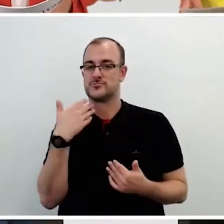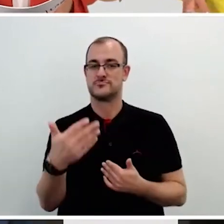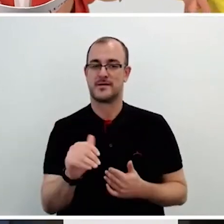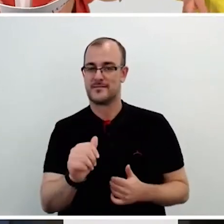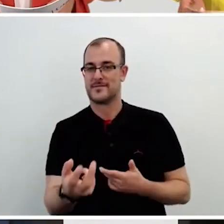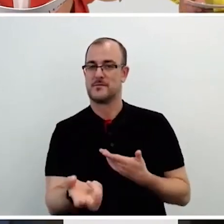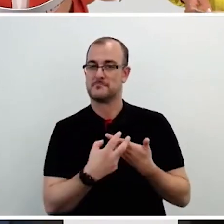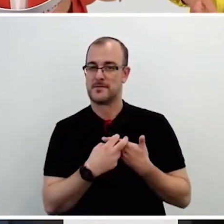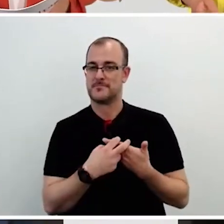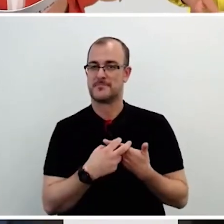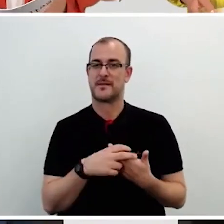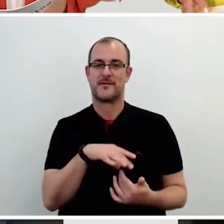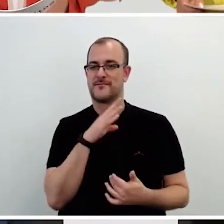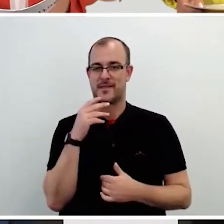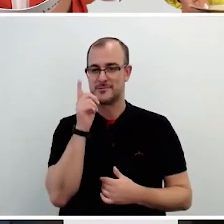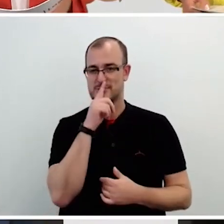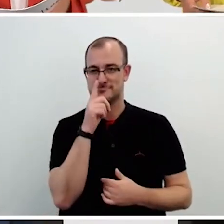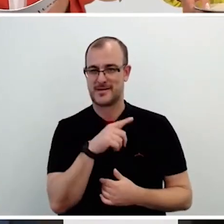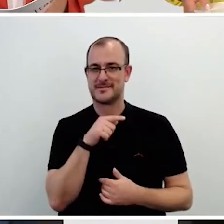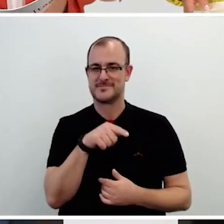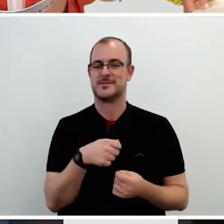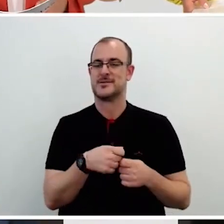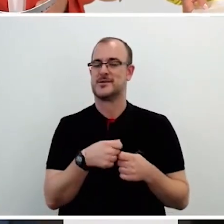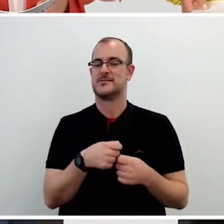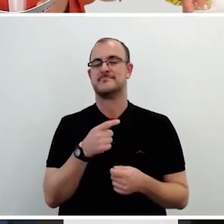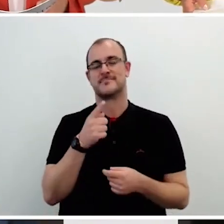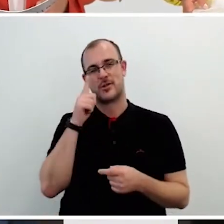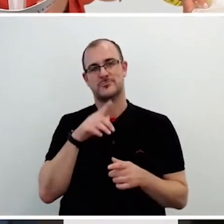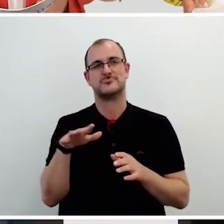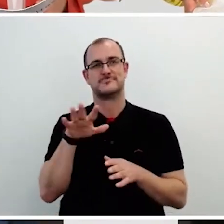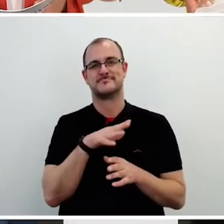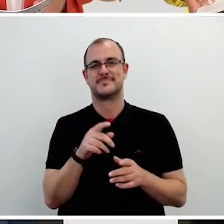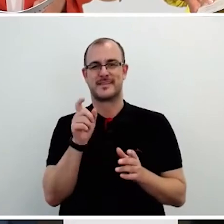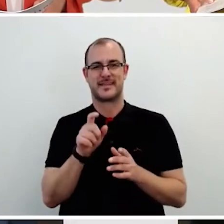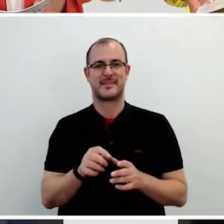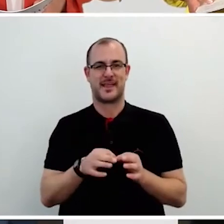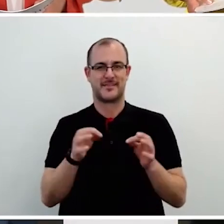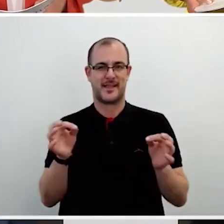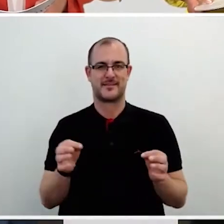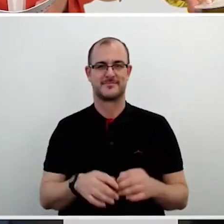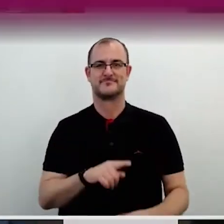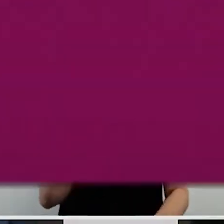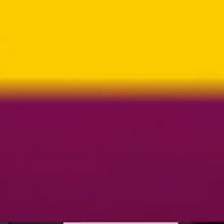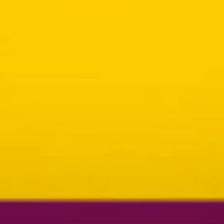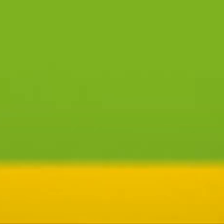wieder mit dabei seid. Viel Spaß noch beim bundesweiten Digitaltag. Bis gleich.